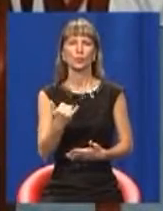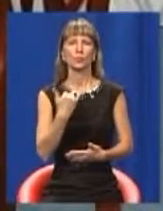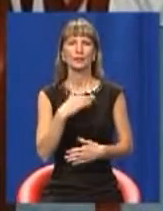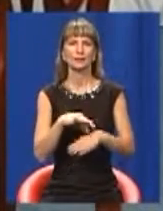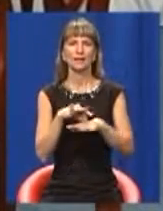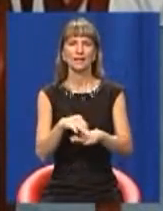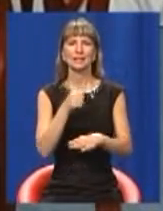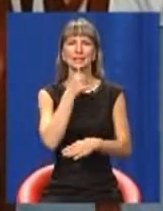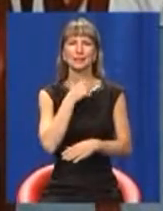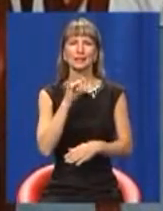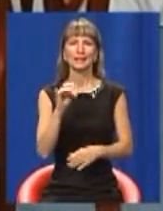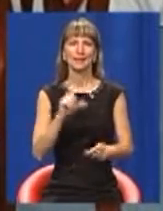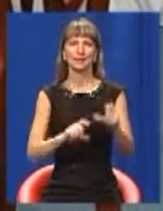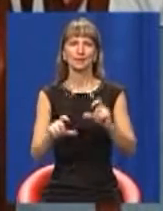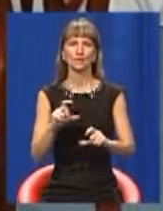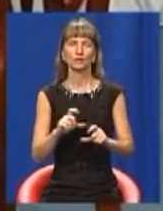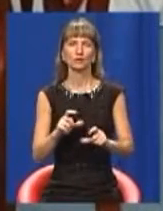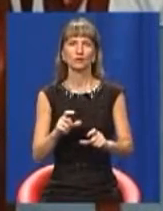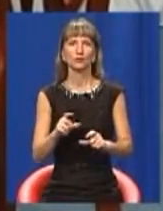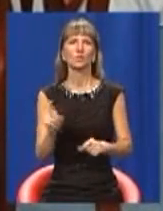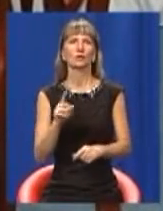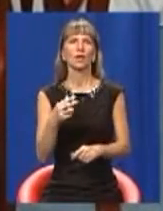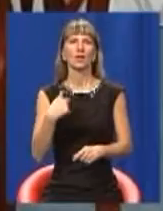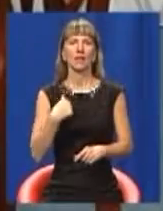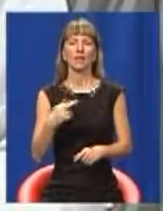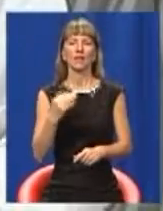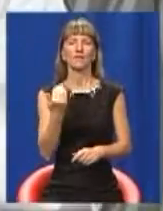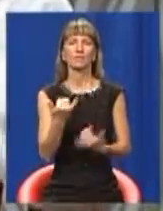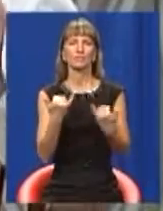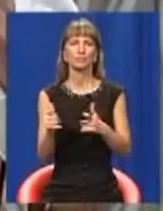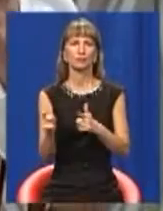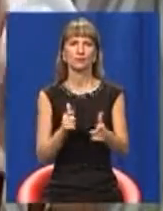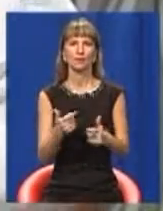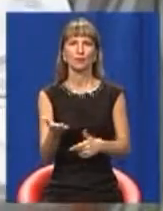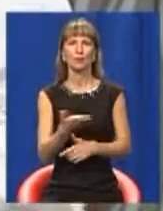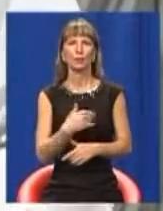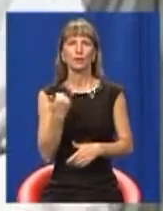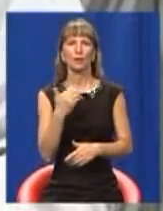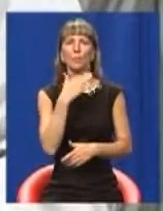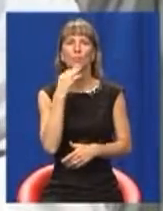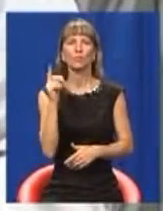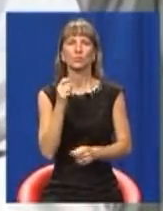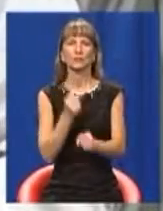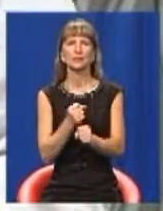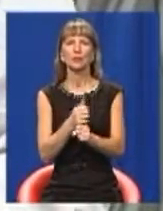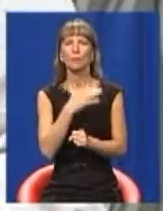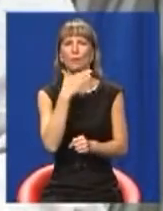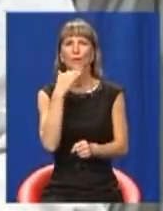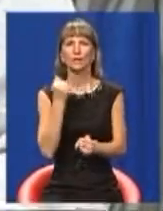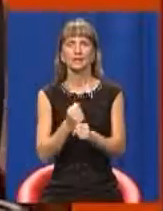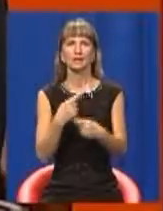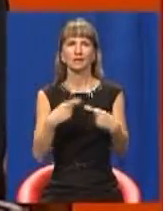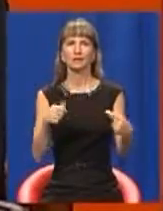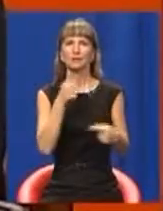проводити експерименти і хімічити. Итак, что я для вас сегодня подготовил? Мы уже с вами много чего сделали, много увидели